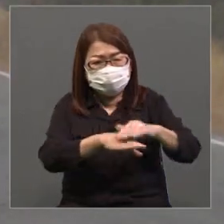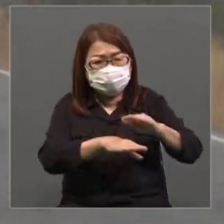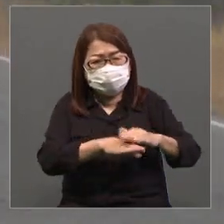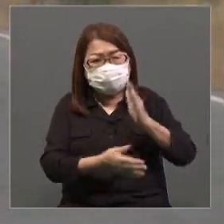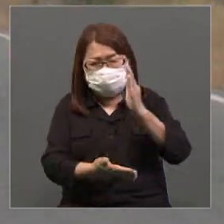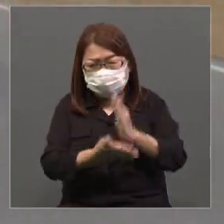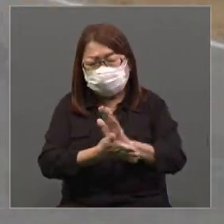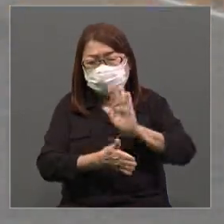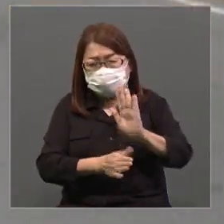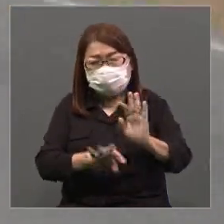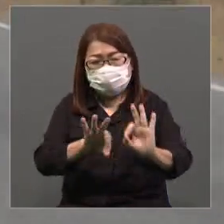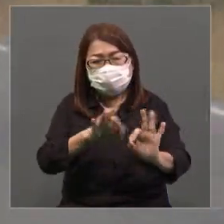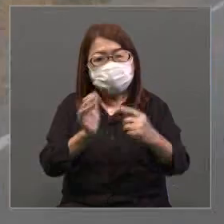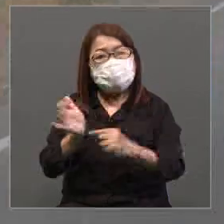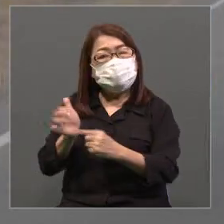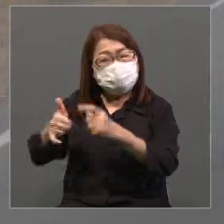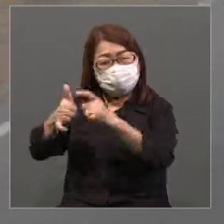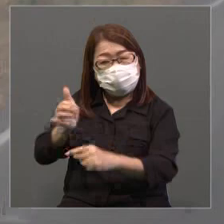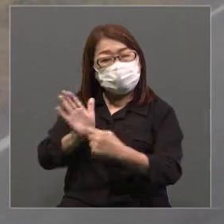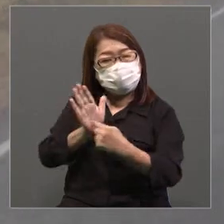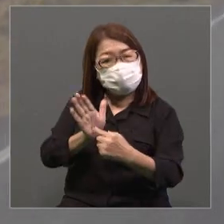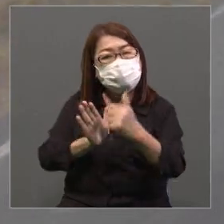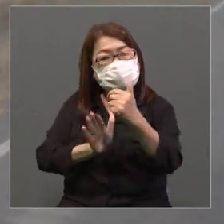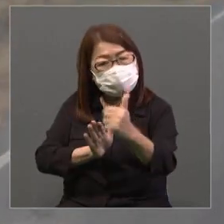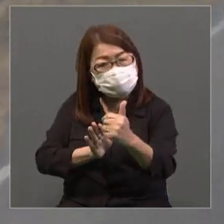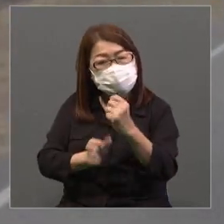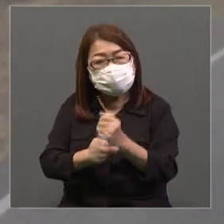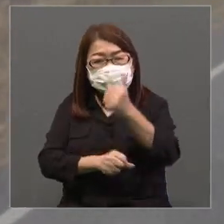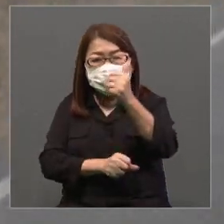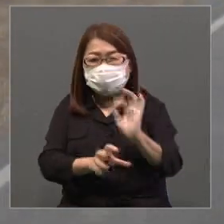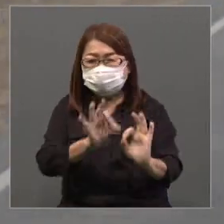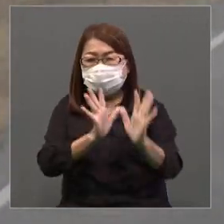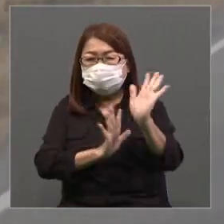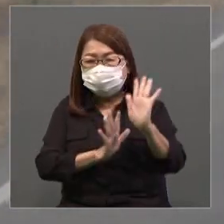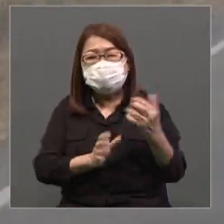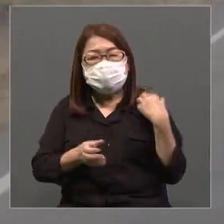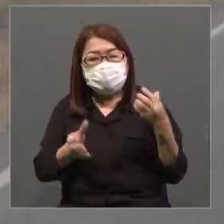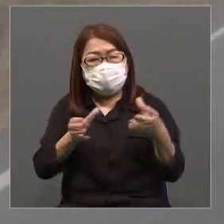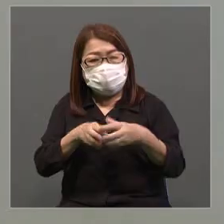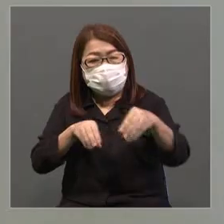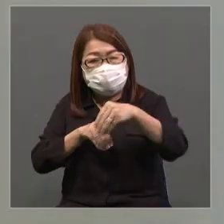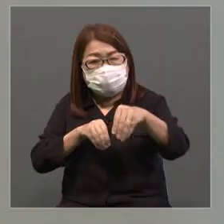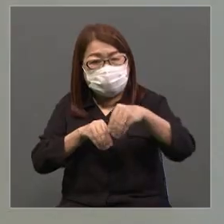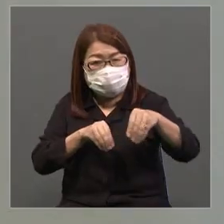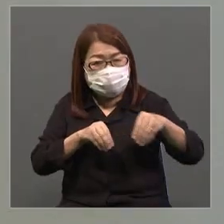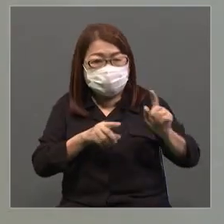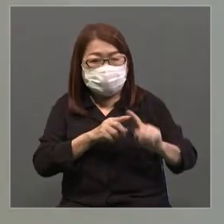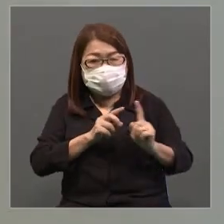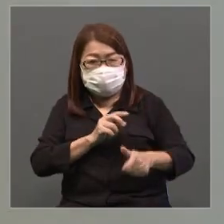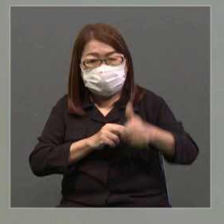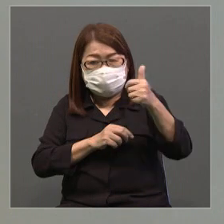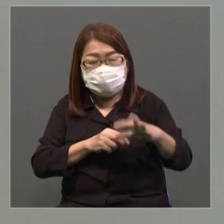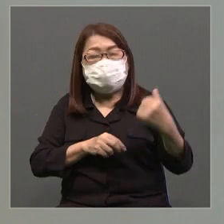เกษตรสร้างต้นแบบการทำการเกษตรแบบปลอดการเผาสร้างเครือข่ายแก้ไขปัญหาการเผาในพื้นที่ทางการเกษตรแล้วนะ